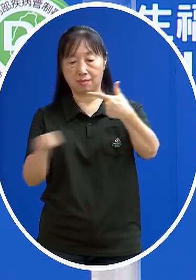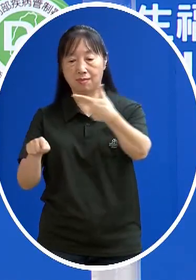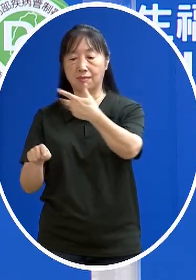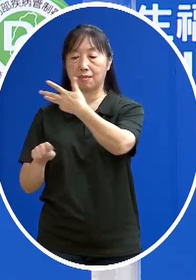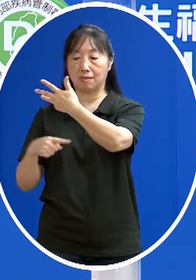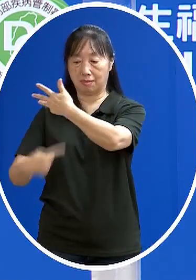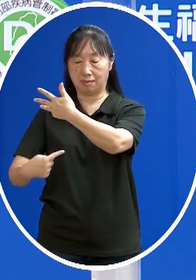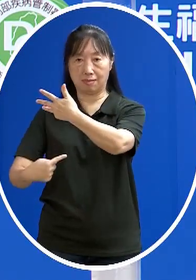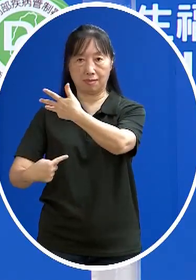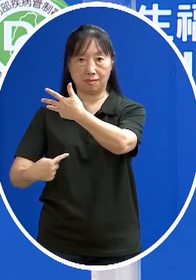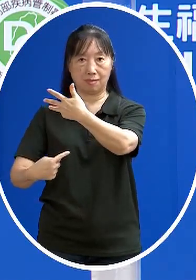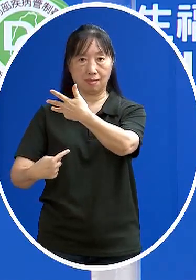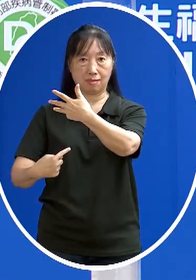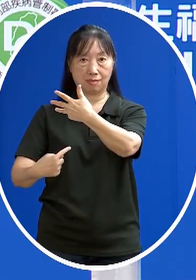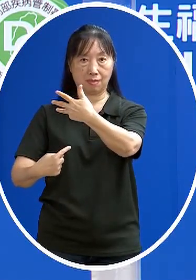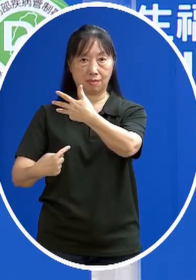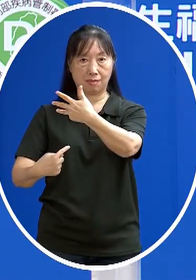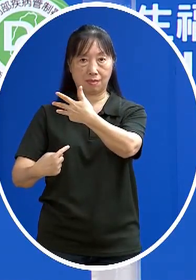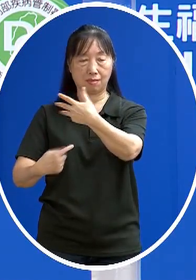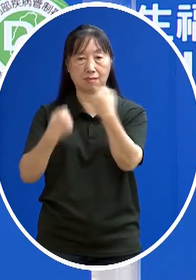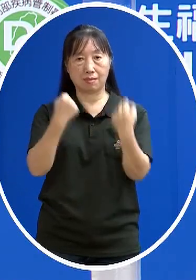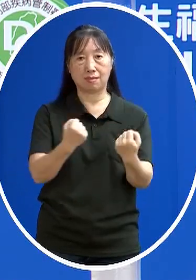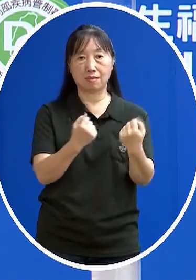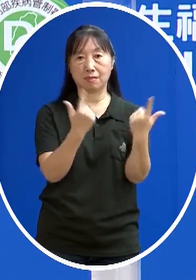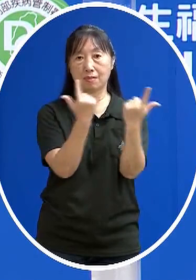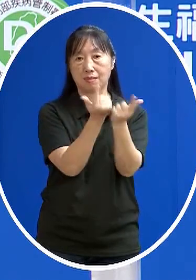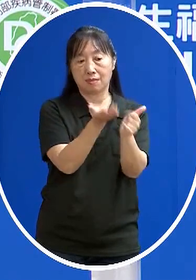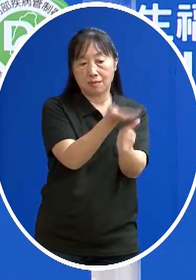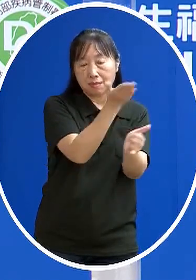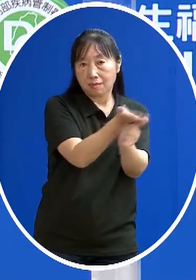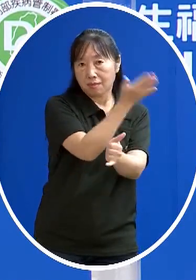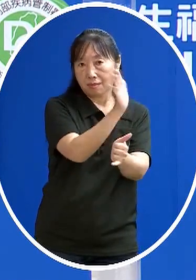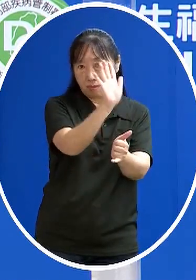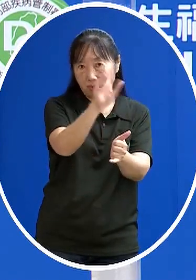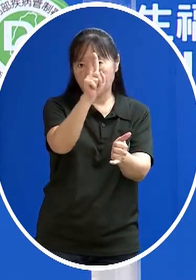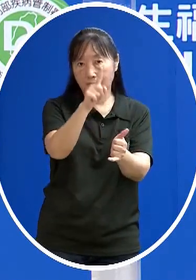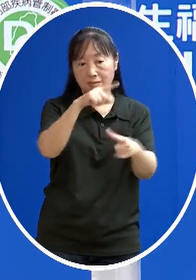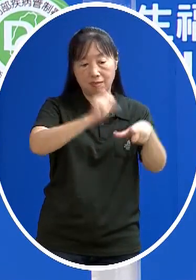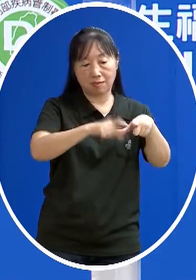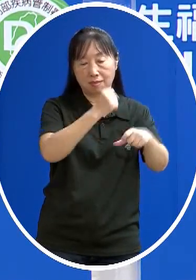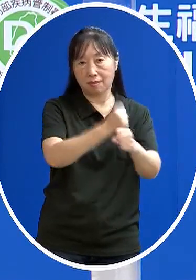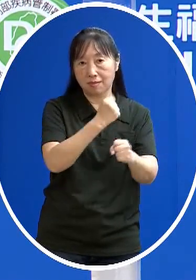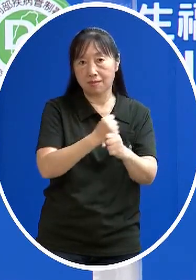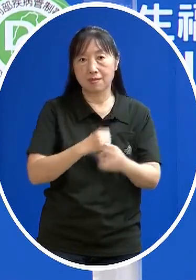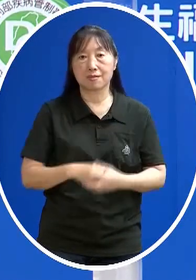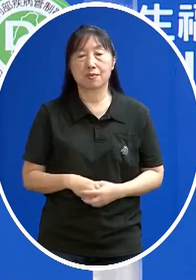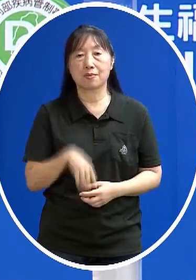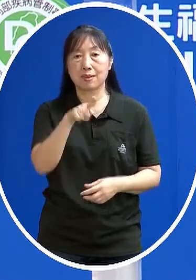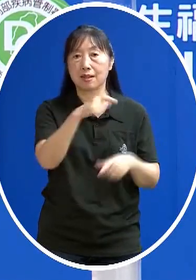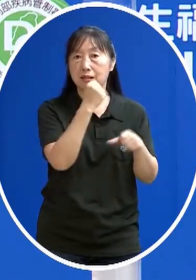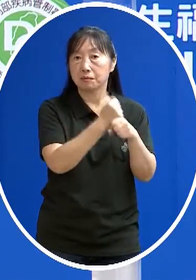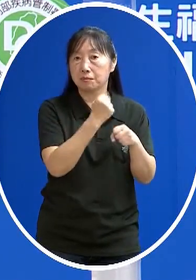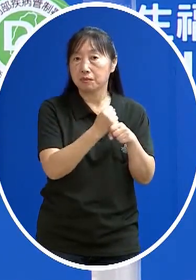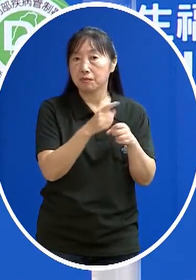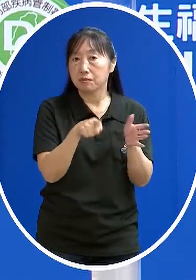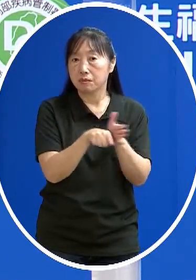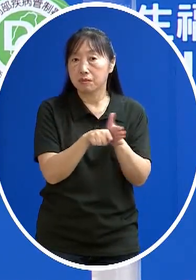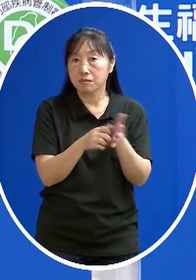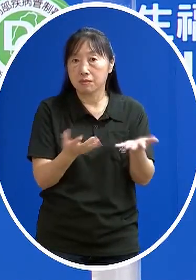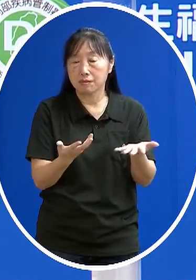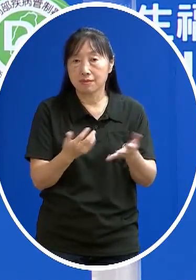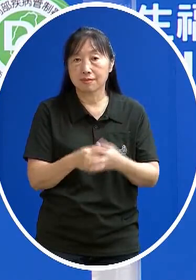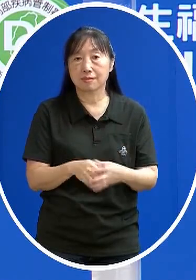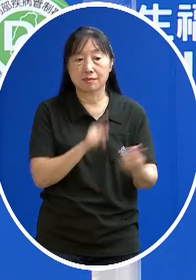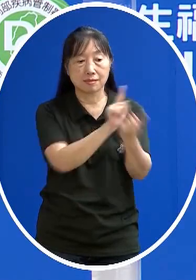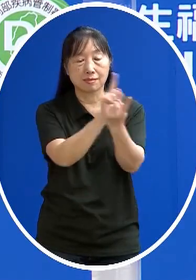6月30到8月1号，好，那在我们北部里面在工作，那这段时间的工作期间他